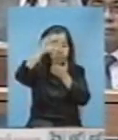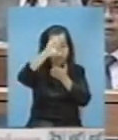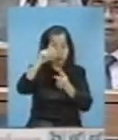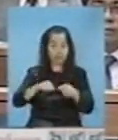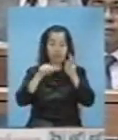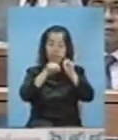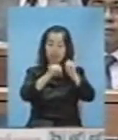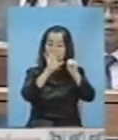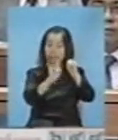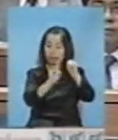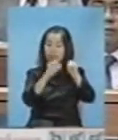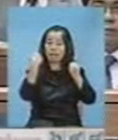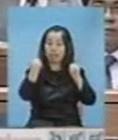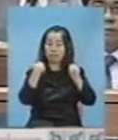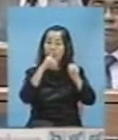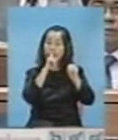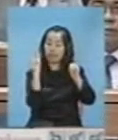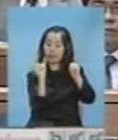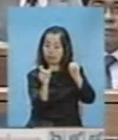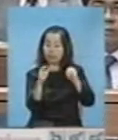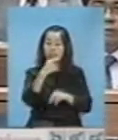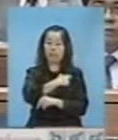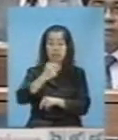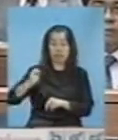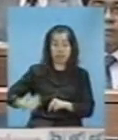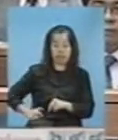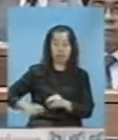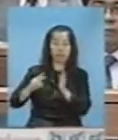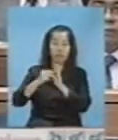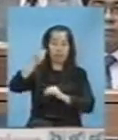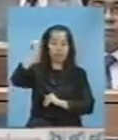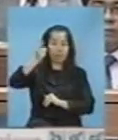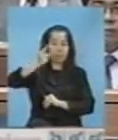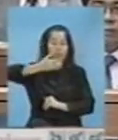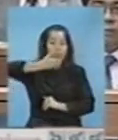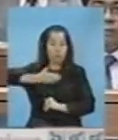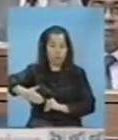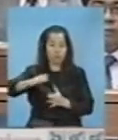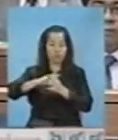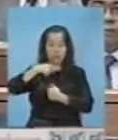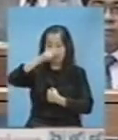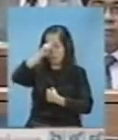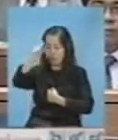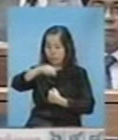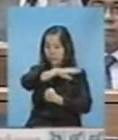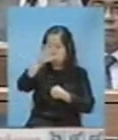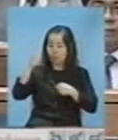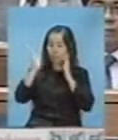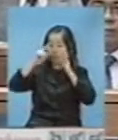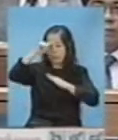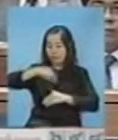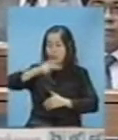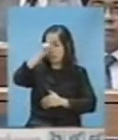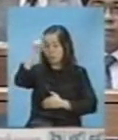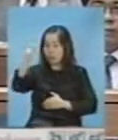8ที่ระบุไว้ว่าองค์พระมหากษัตริย์ทรงดำรงอยู่ในฐานะอันเป็นที่เคารพสักการะผู้ใด